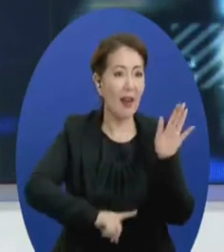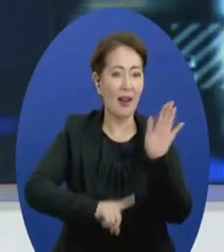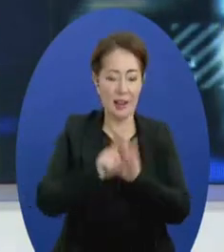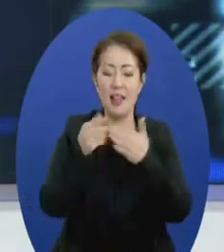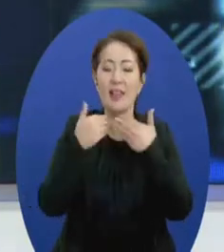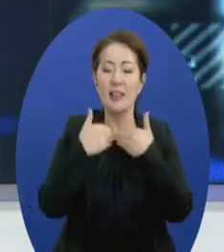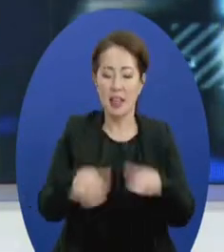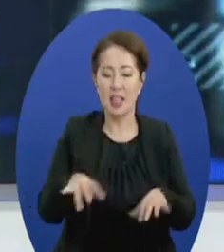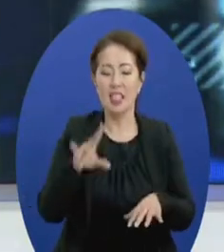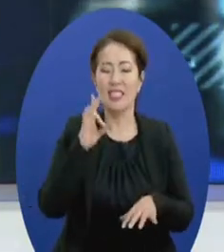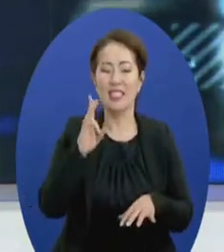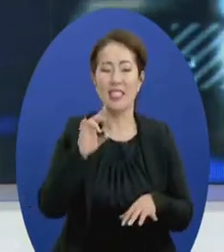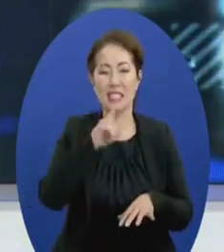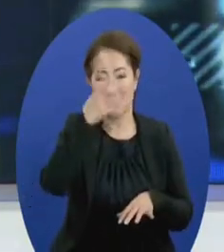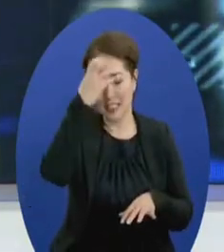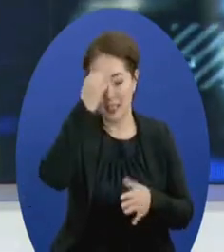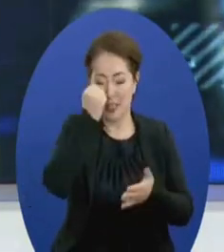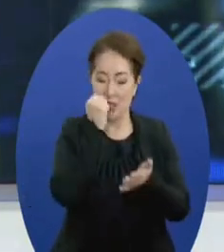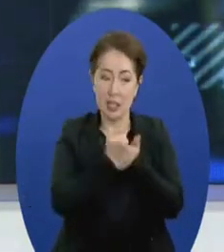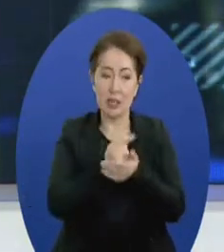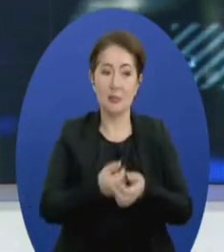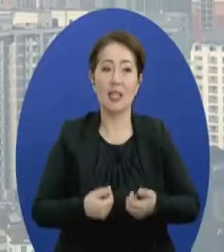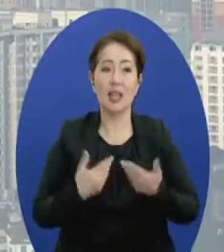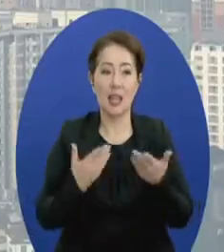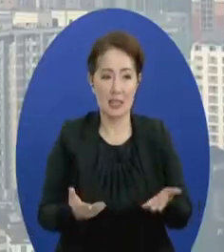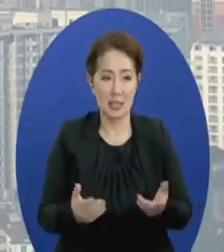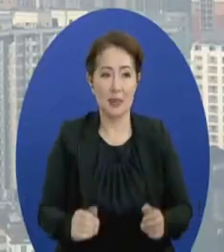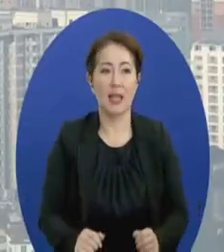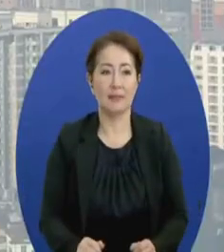засаг даргын захирамжаар гаргасан байна.